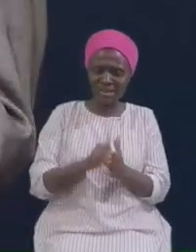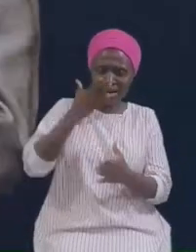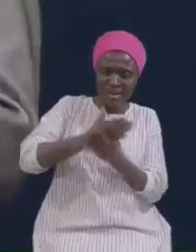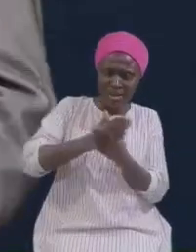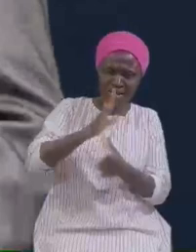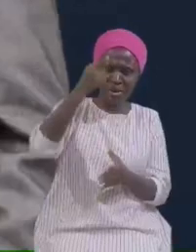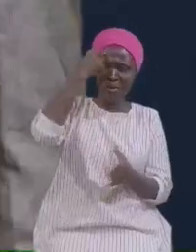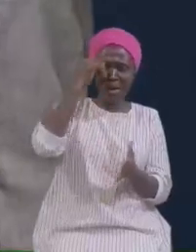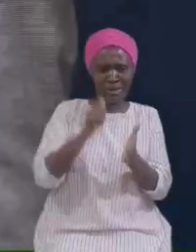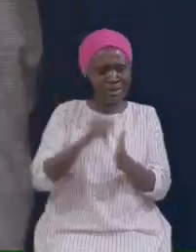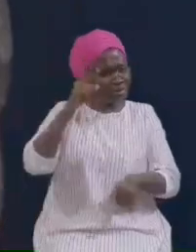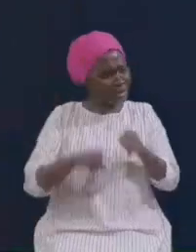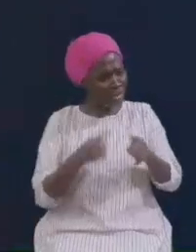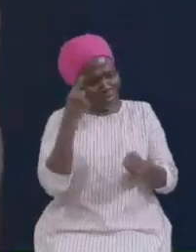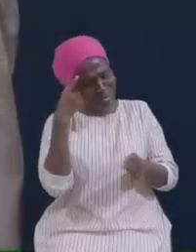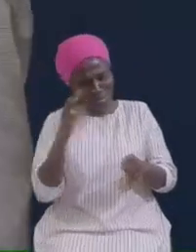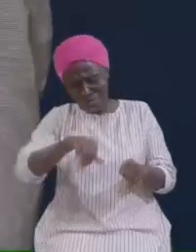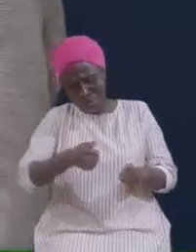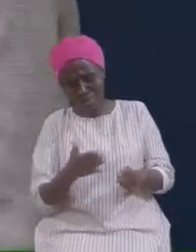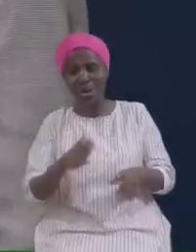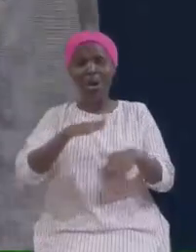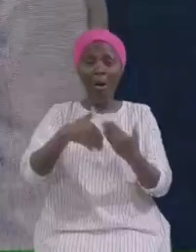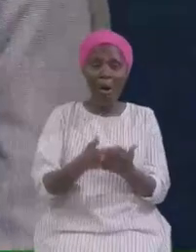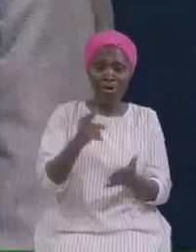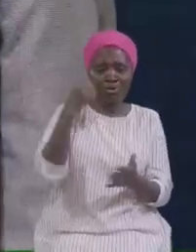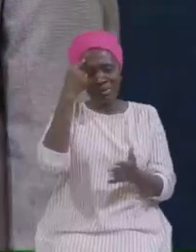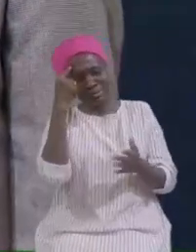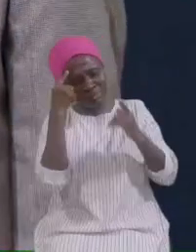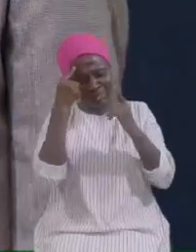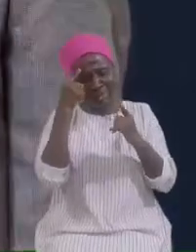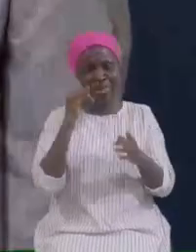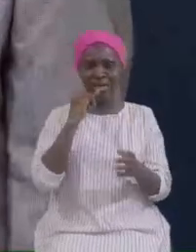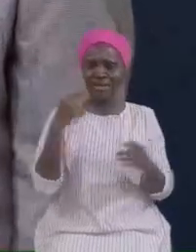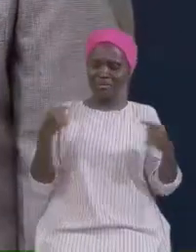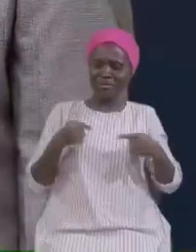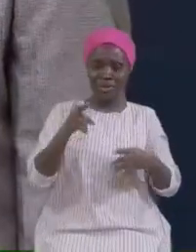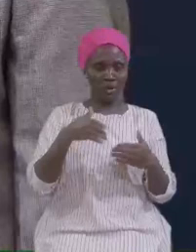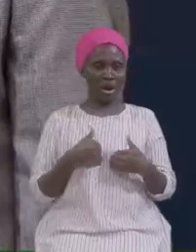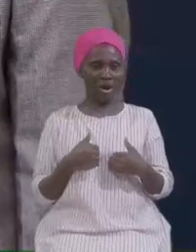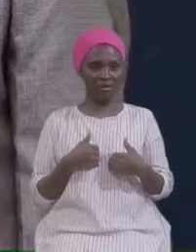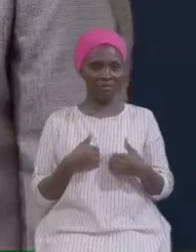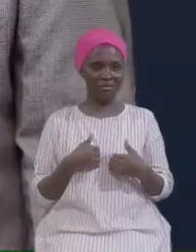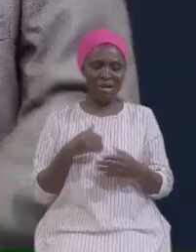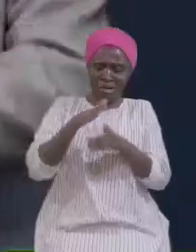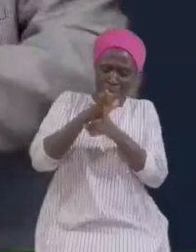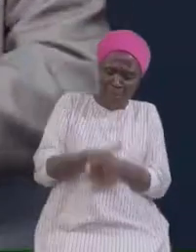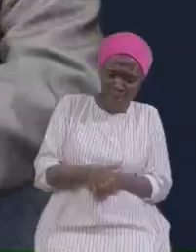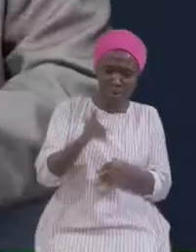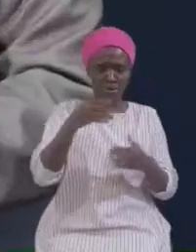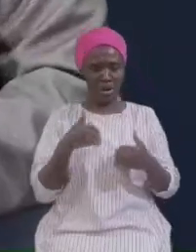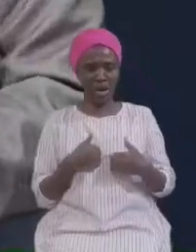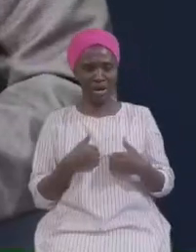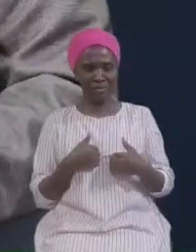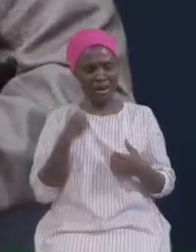et tu n'arrives même plus à penser à autre chose. Ce à quoi tu penses tout le temps, c'est la douleur que tu as, c'est l'oppression que tu